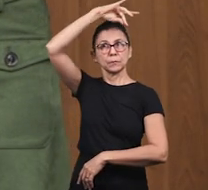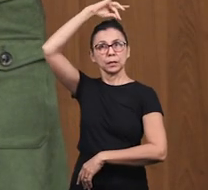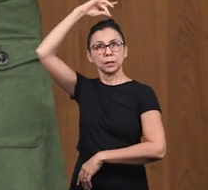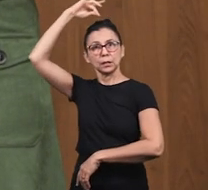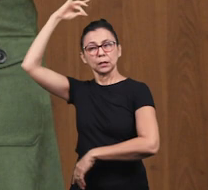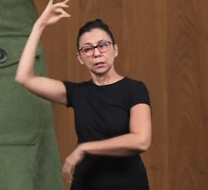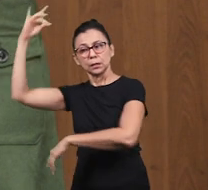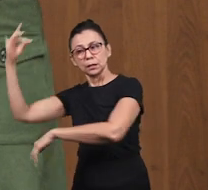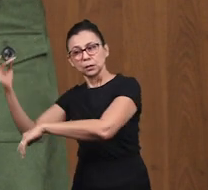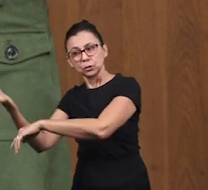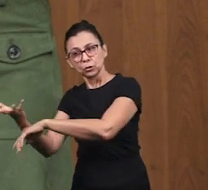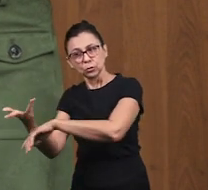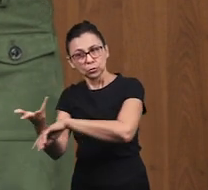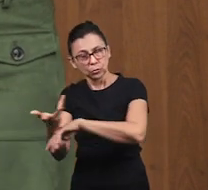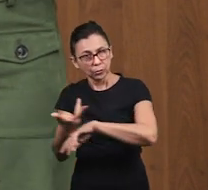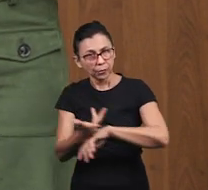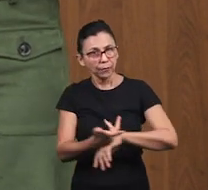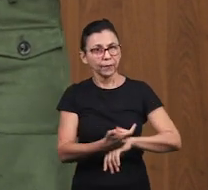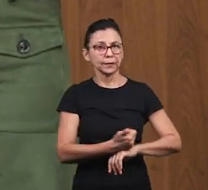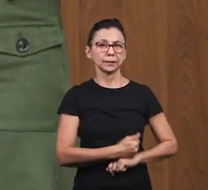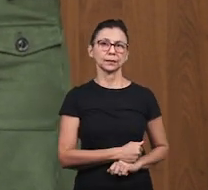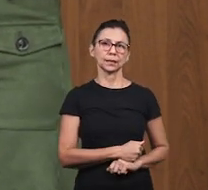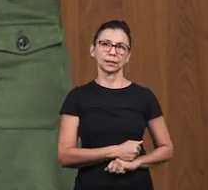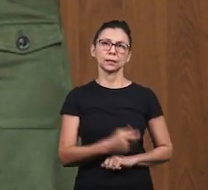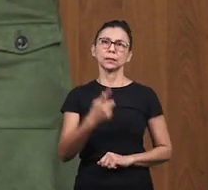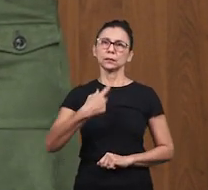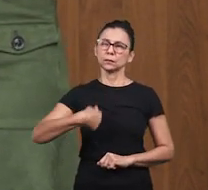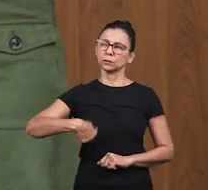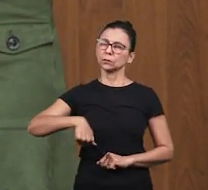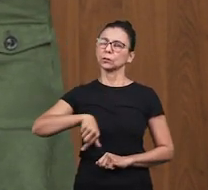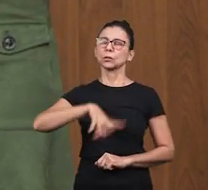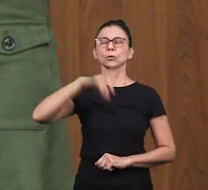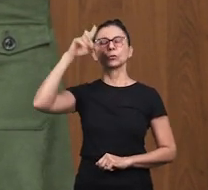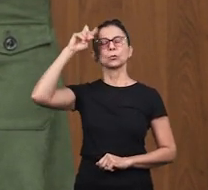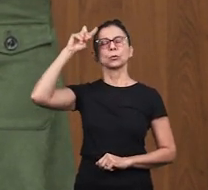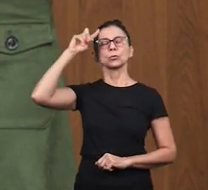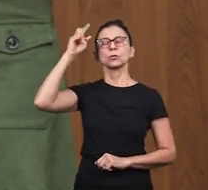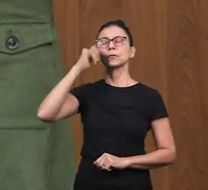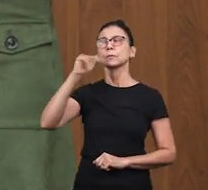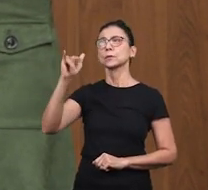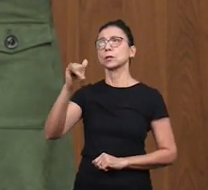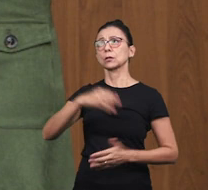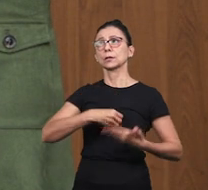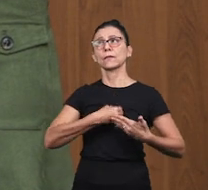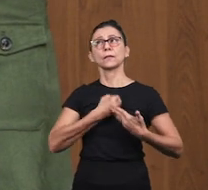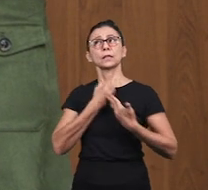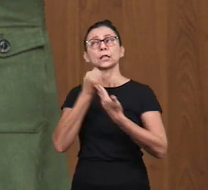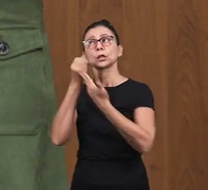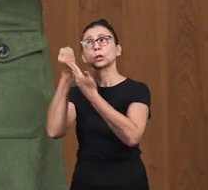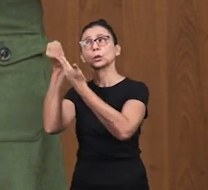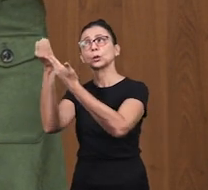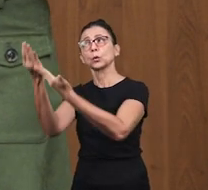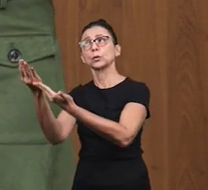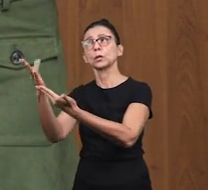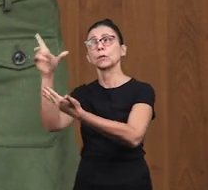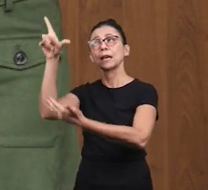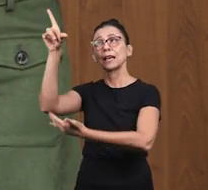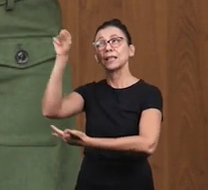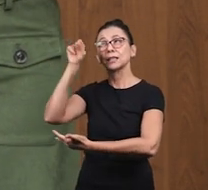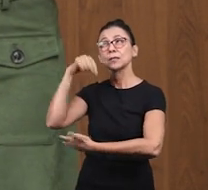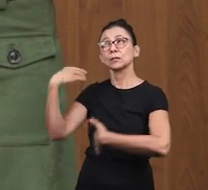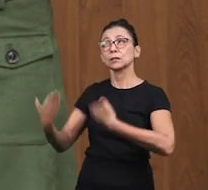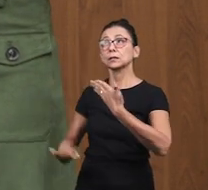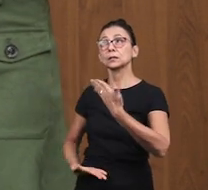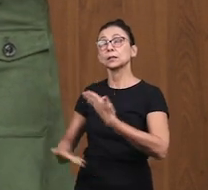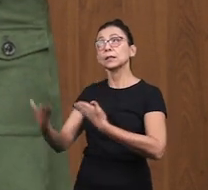touché par le Saint-Esprit. Tel comme nous, comme des soldats de Christ, comme Église, nous disons tous les jours, Seigneur, nous t'appartenons. Tu